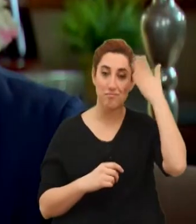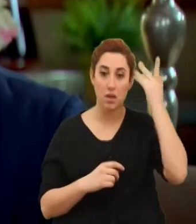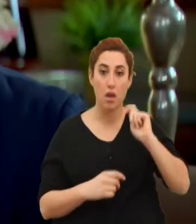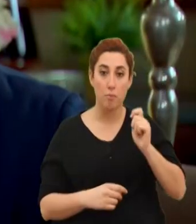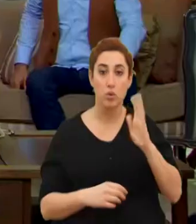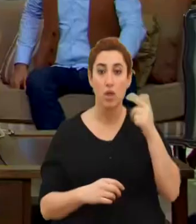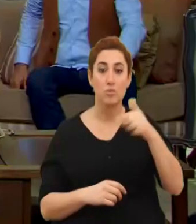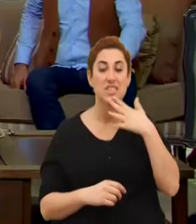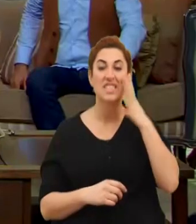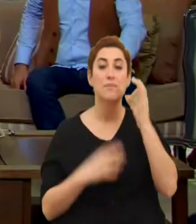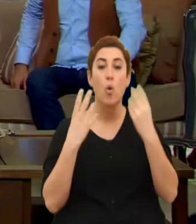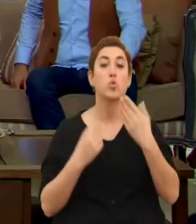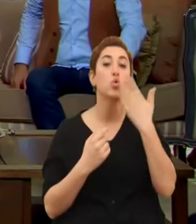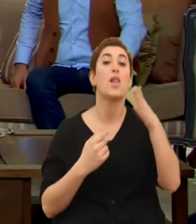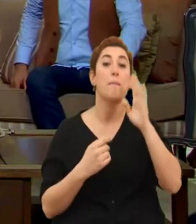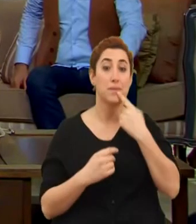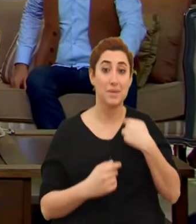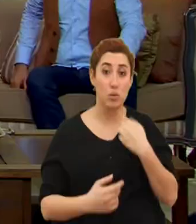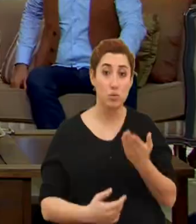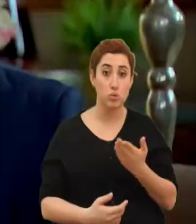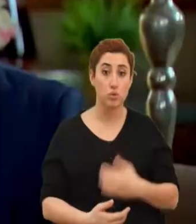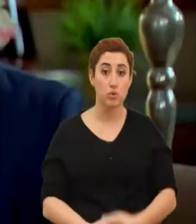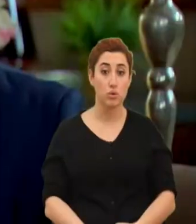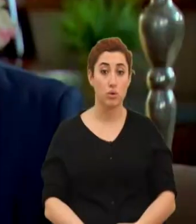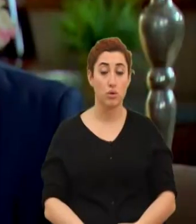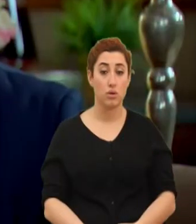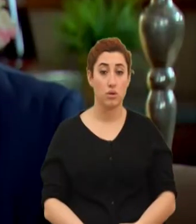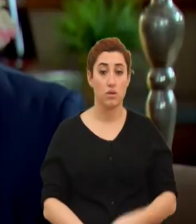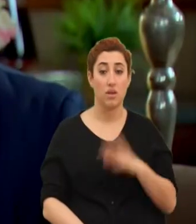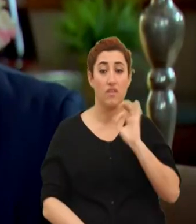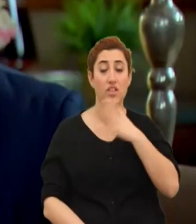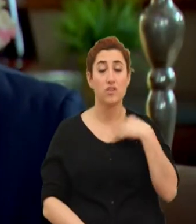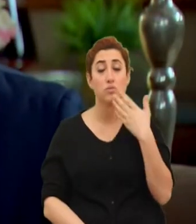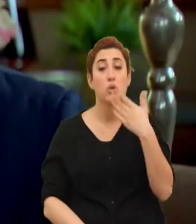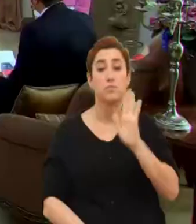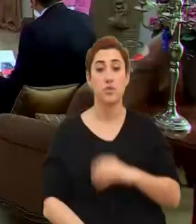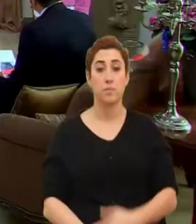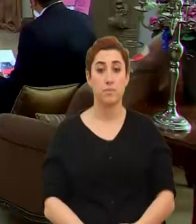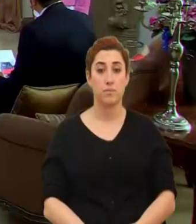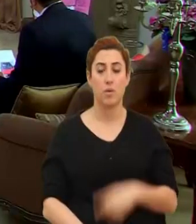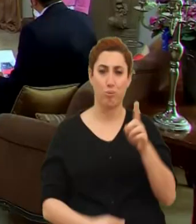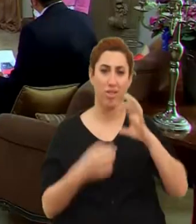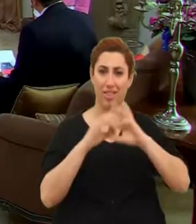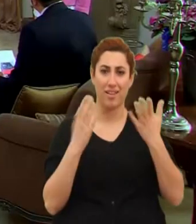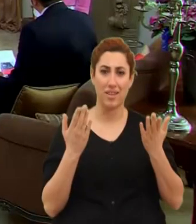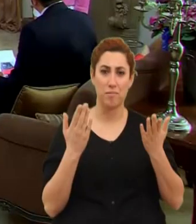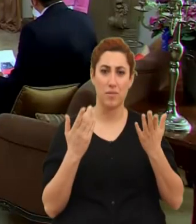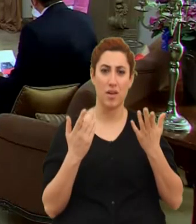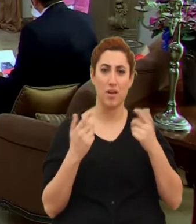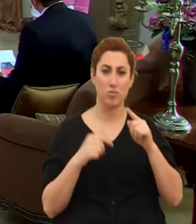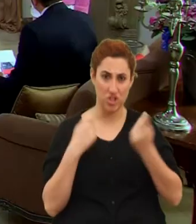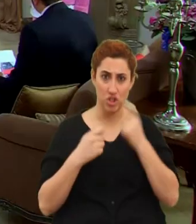okşuyorsun. Yani bu kızın kim olduğunu söyleyemem mi diyorsun yani? Evet anneciğim, söylemeyeceğim. Bu ne demek ya? İş